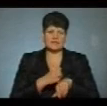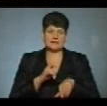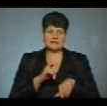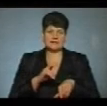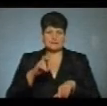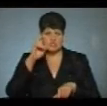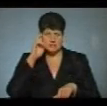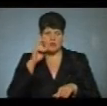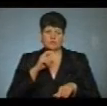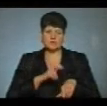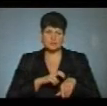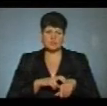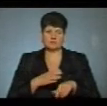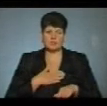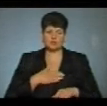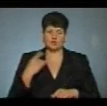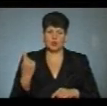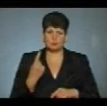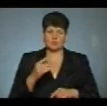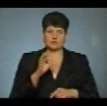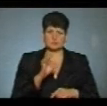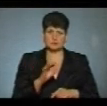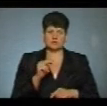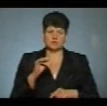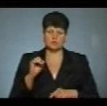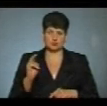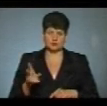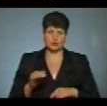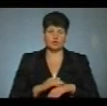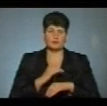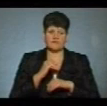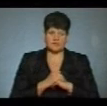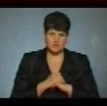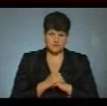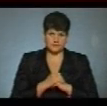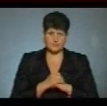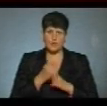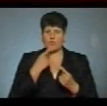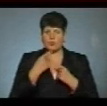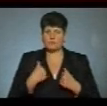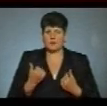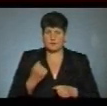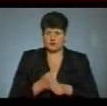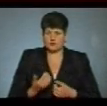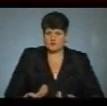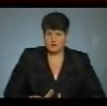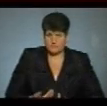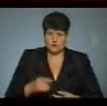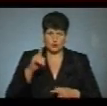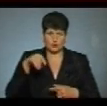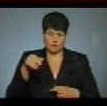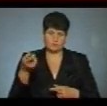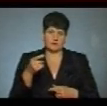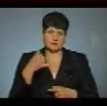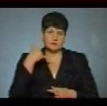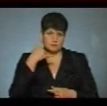санітарною лікаркою нашої області Оксаною Чайчук. Кажу вам доброго вечора. Доброго вечора. Кажу, що ми працюємо наживо. Номер студії можете бачити впродовж